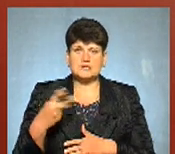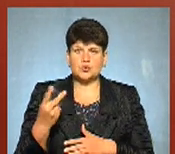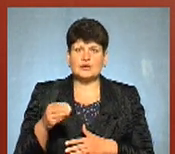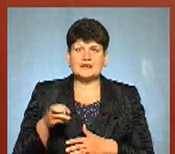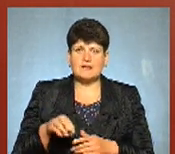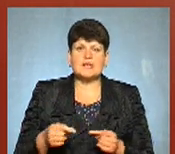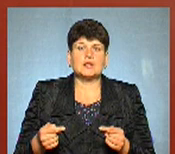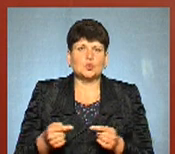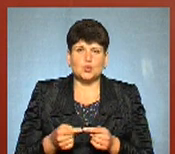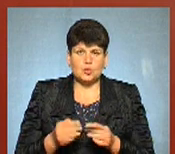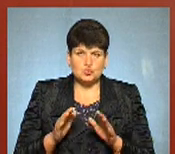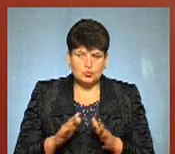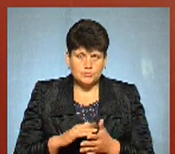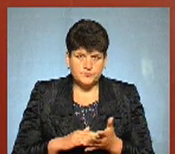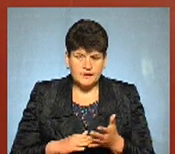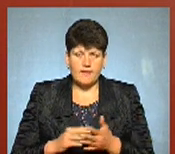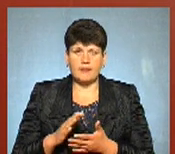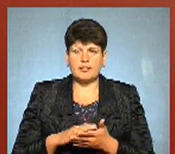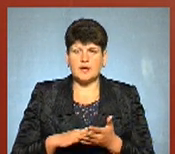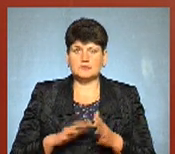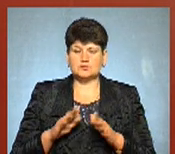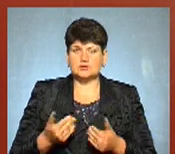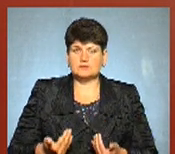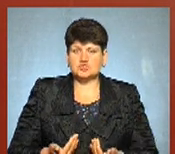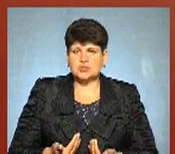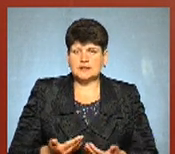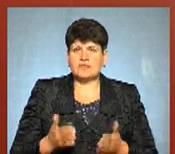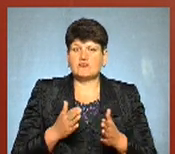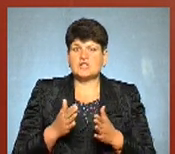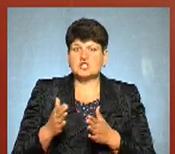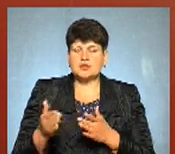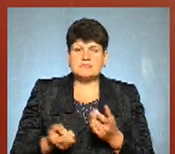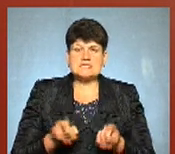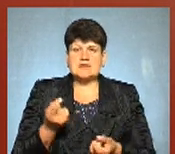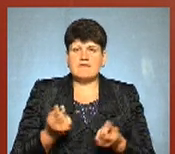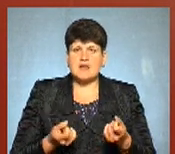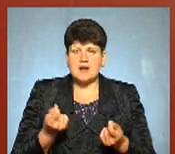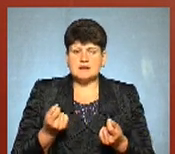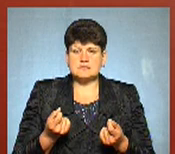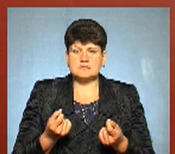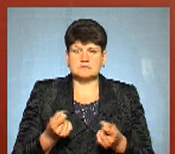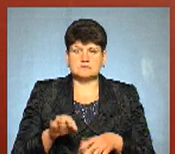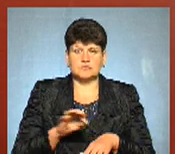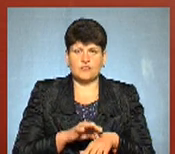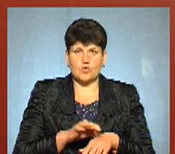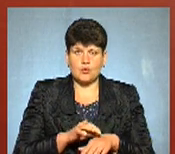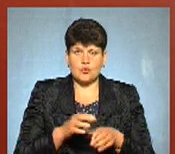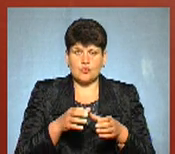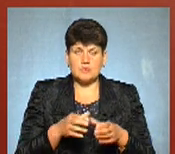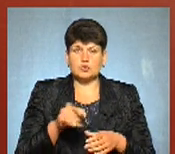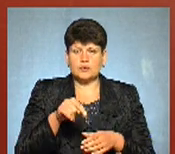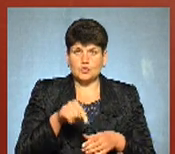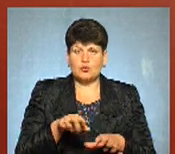точно. Тобто далі ми будемо жити в режимі, з'являється спалах, тоді ми там в цьому